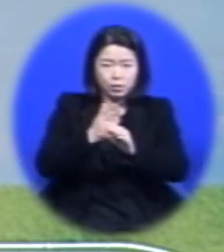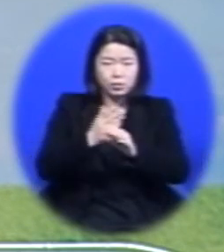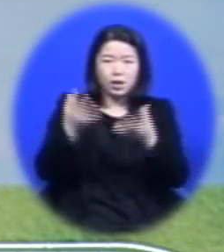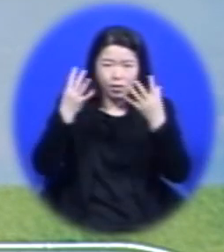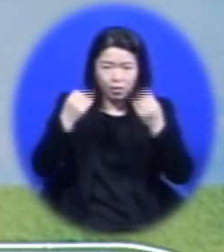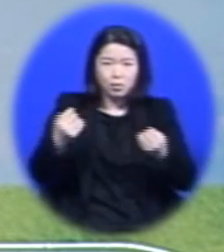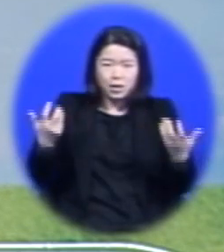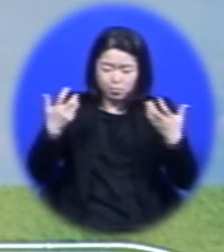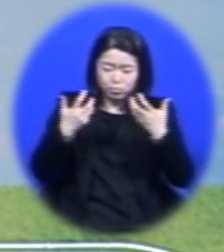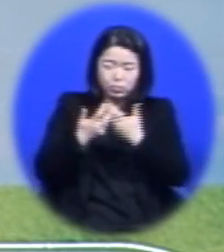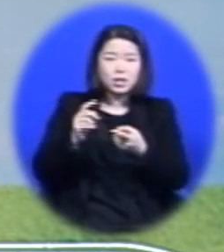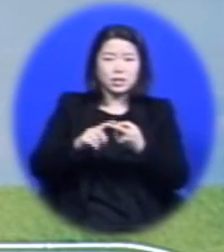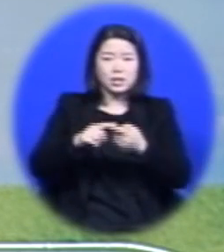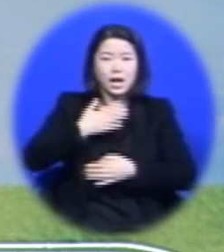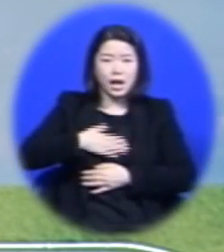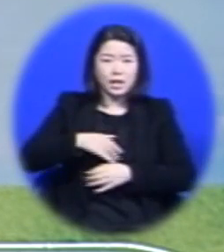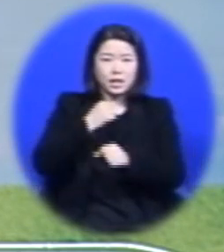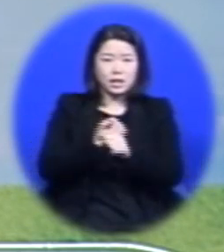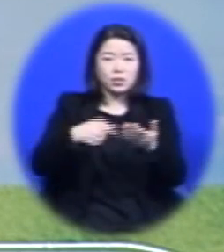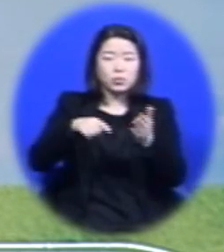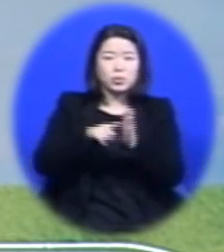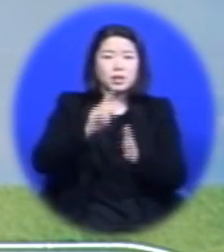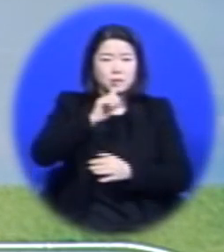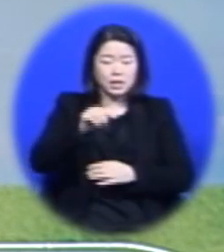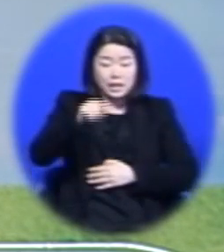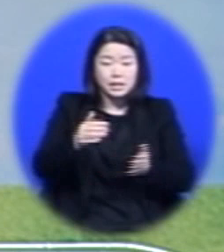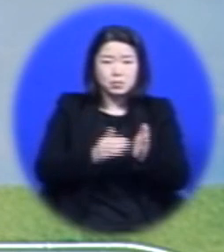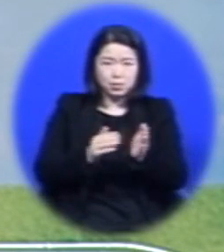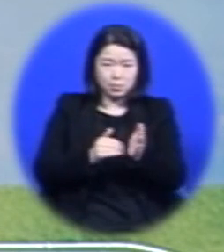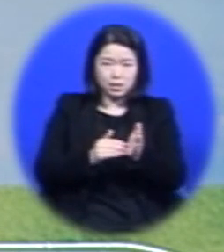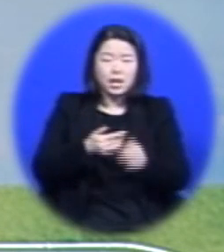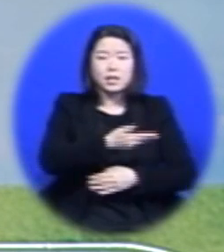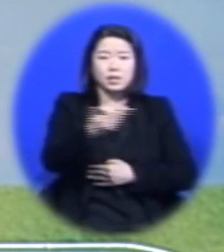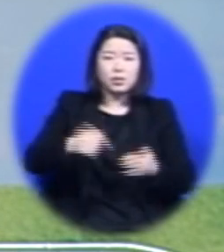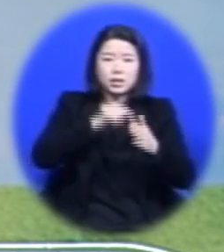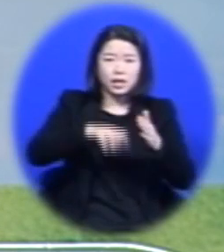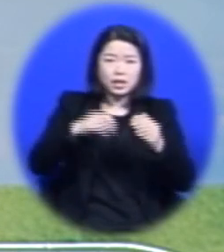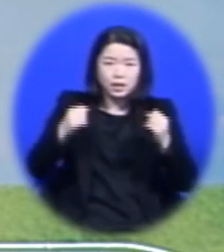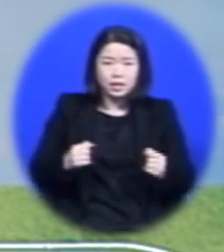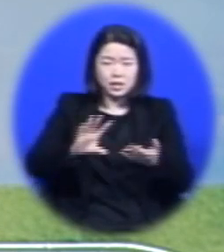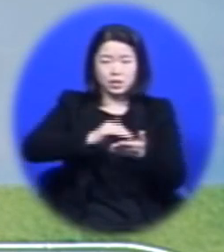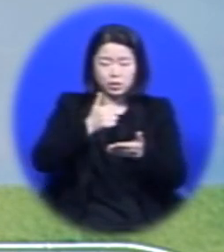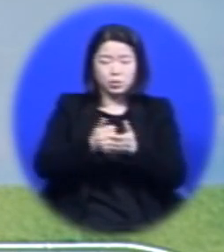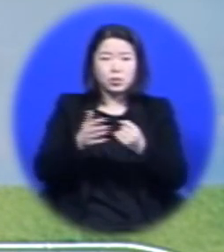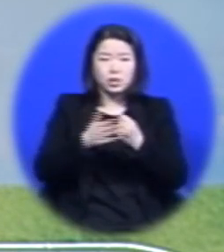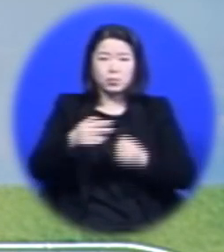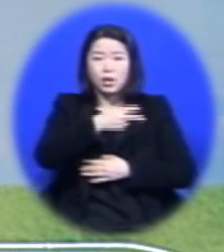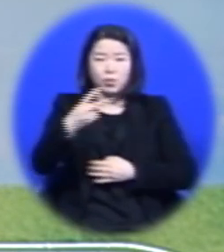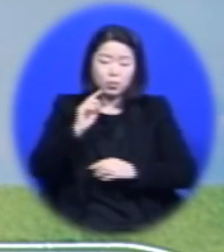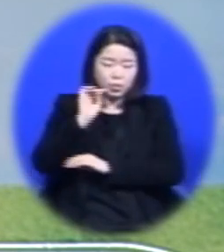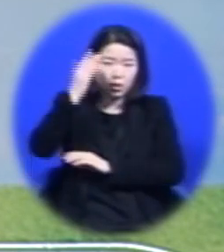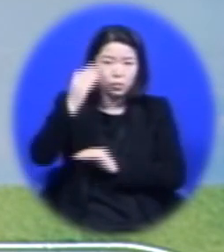얼마나 풍성한 지를 알게 하려 하십니다 이 비밀은 너희 안에 계신 그리스도 신이 곧